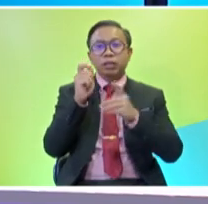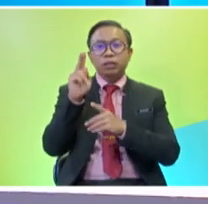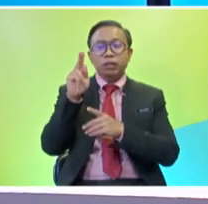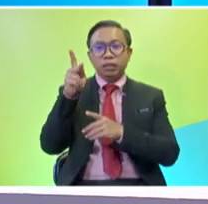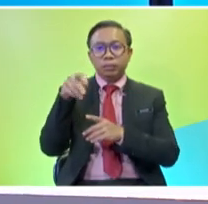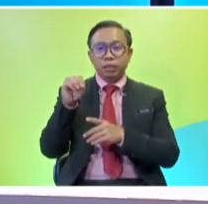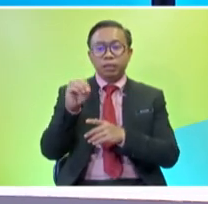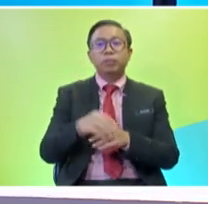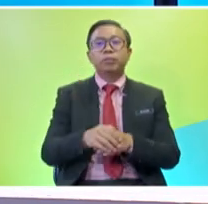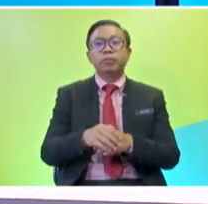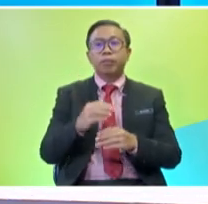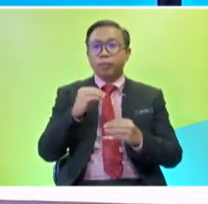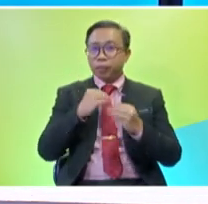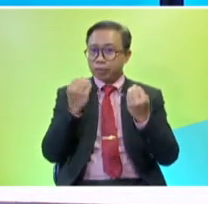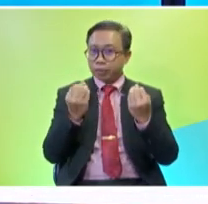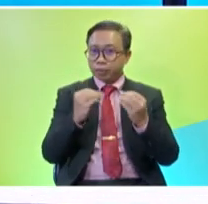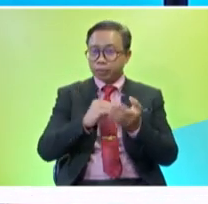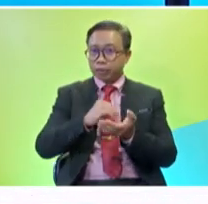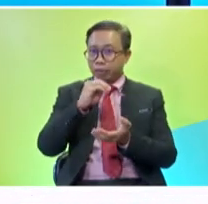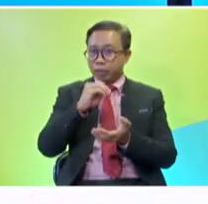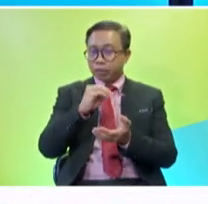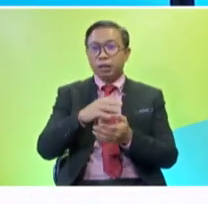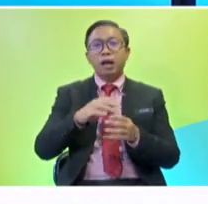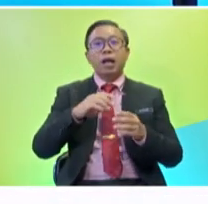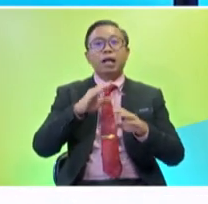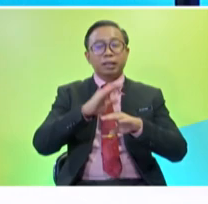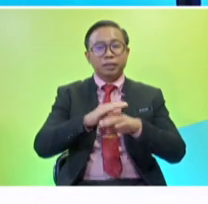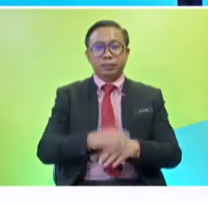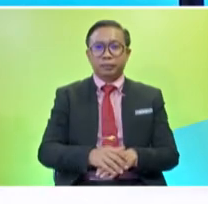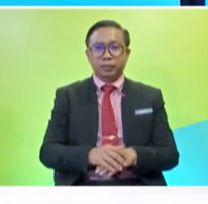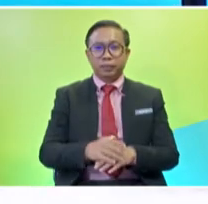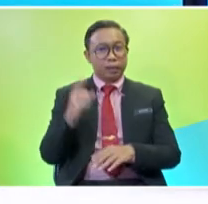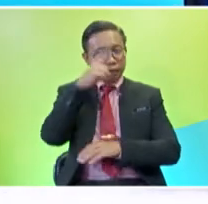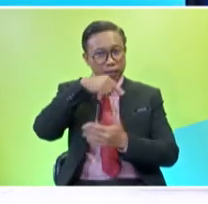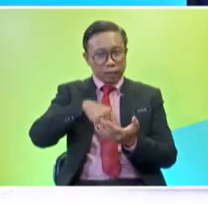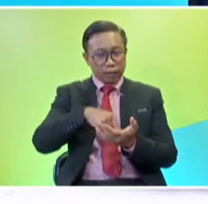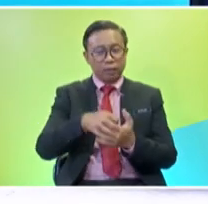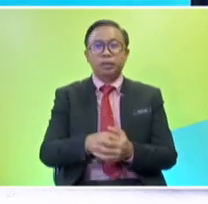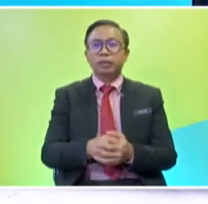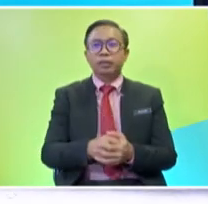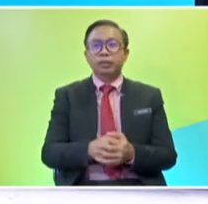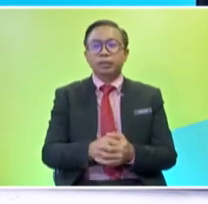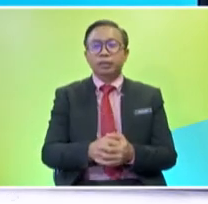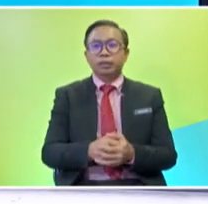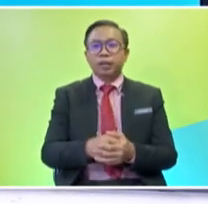KPM pagi slot Menengah Atas dan hari ini mata pelajaran kita